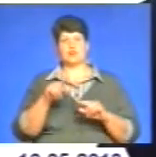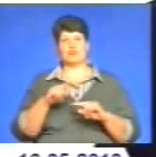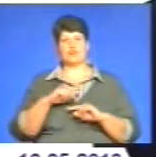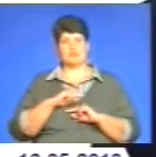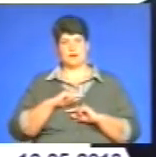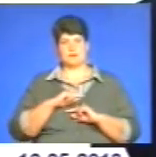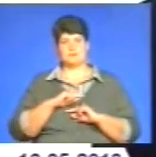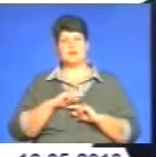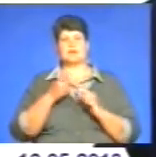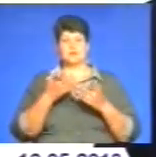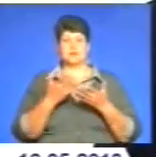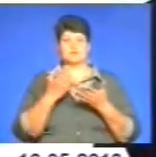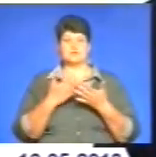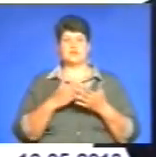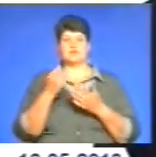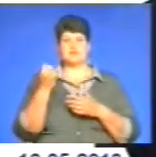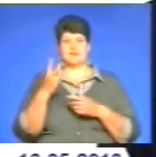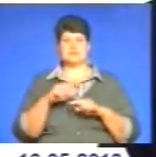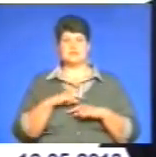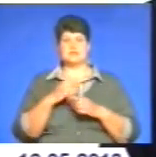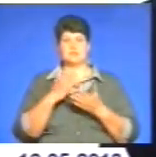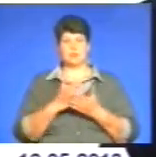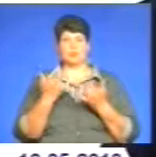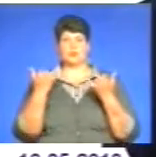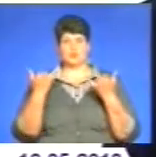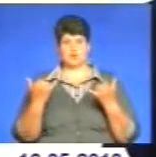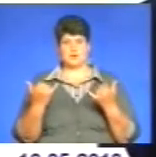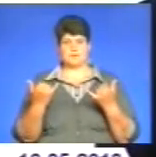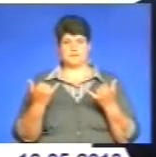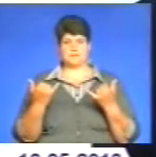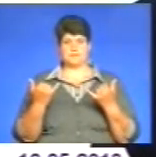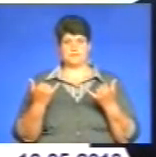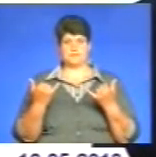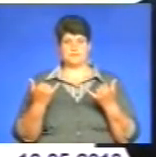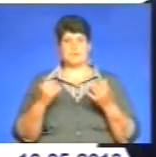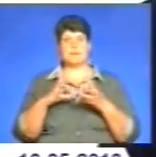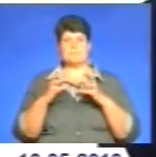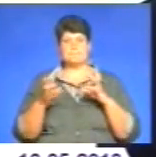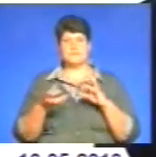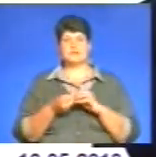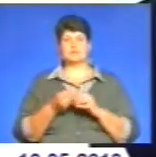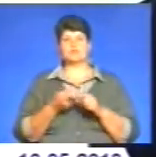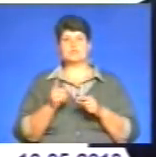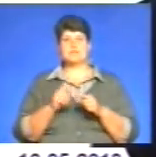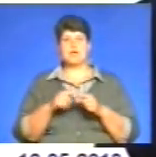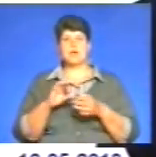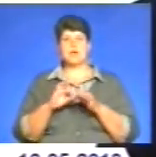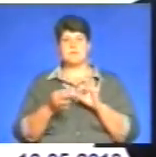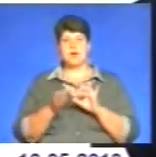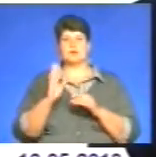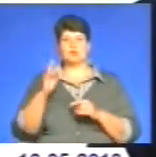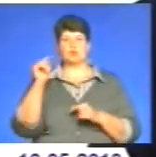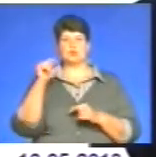І от ми 12 фіналістів маємо сьогодні А очевидно підсумком цієї олімпіади буде те що